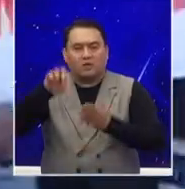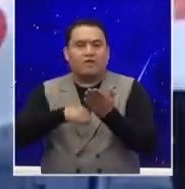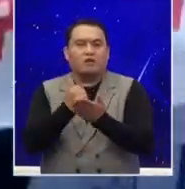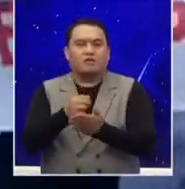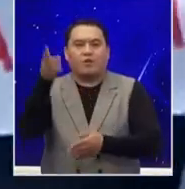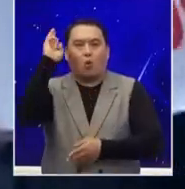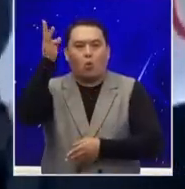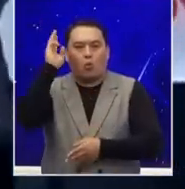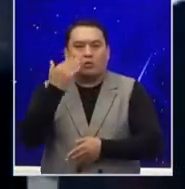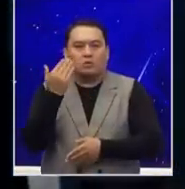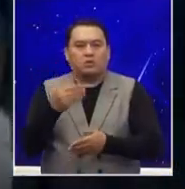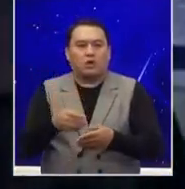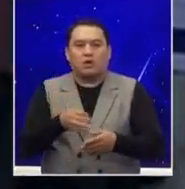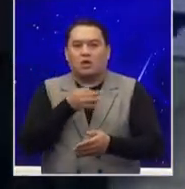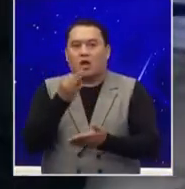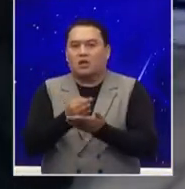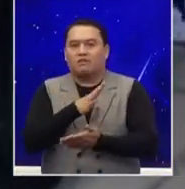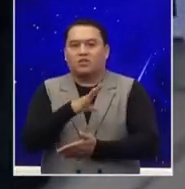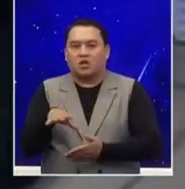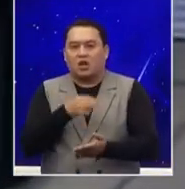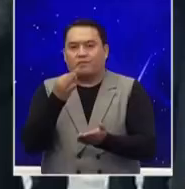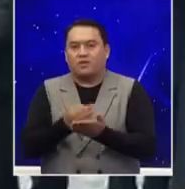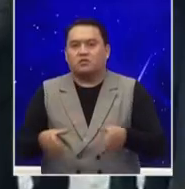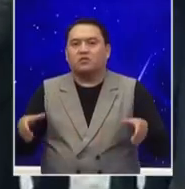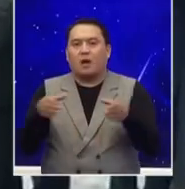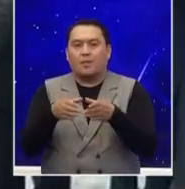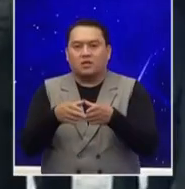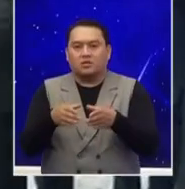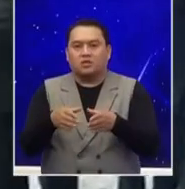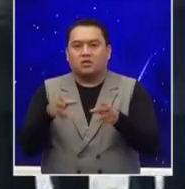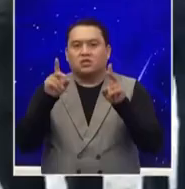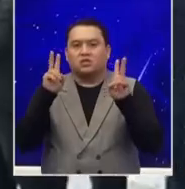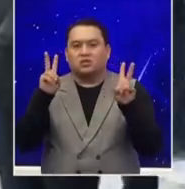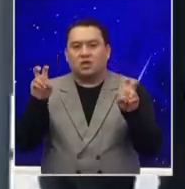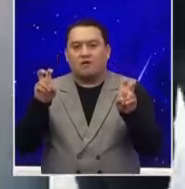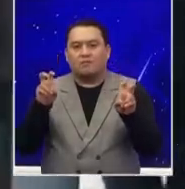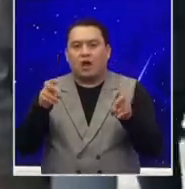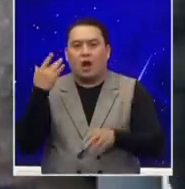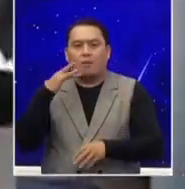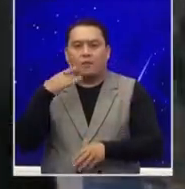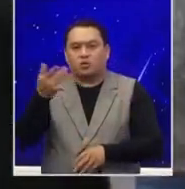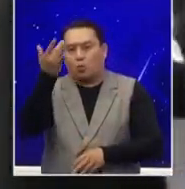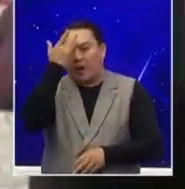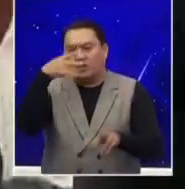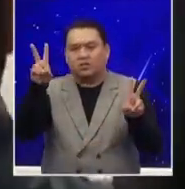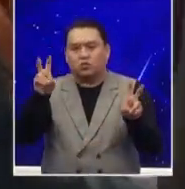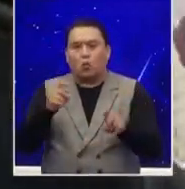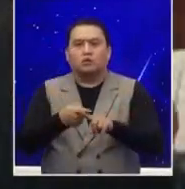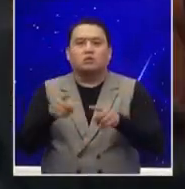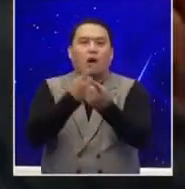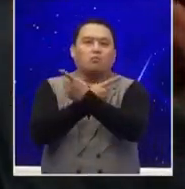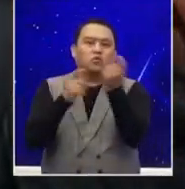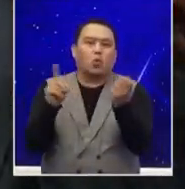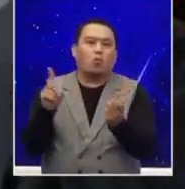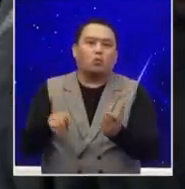однако к ним никто не вышел в ответ собравшиеся стали скандировать америка позор собравшиеся сообщили